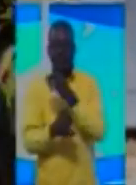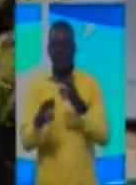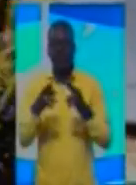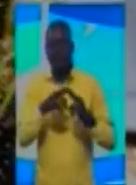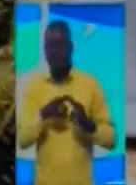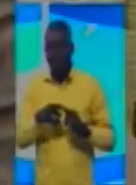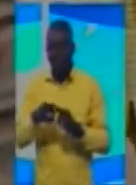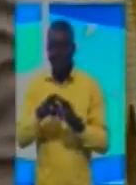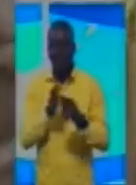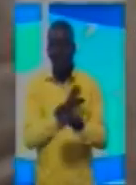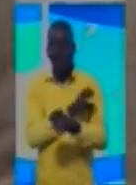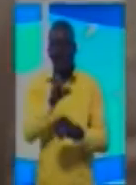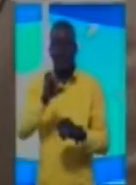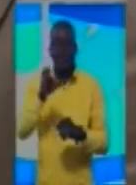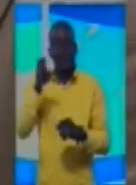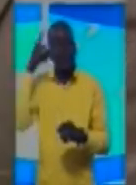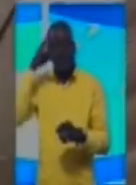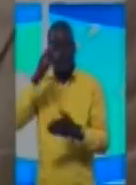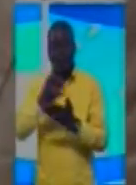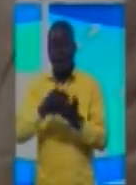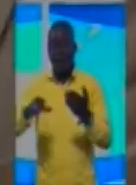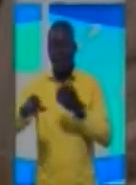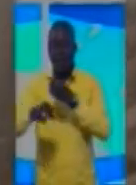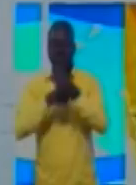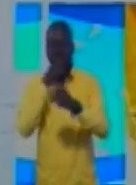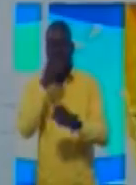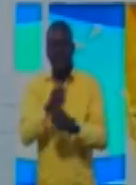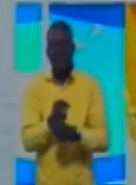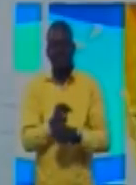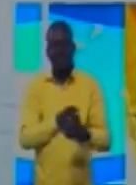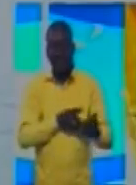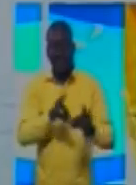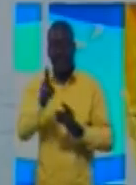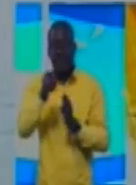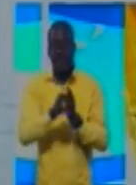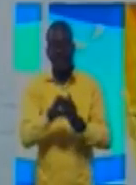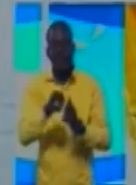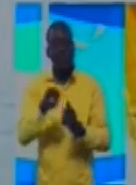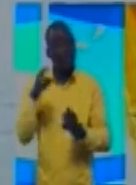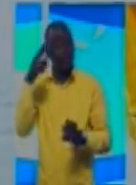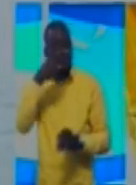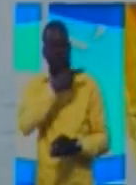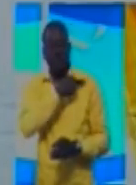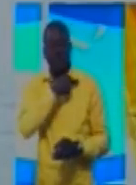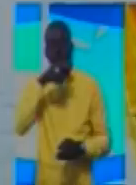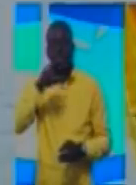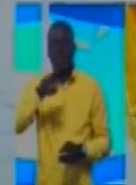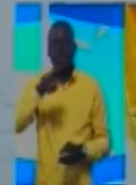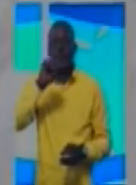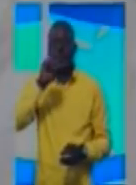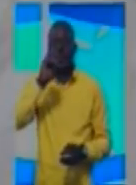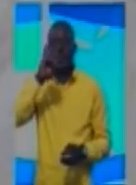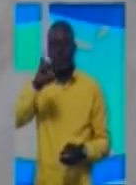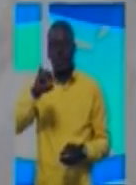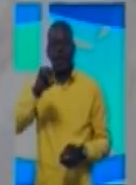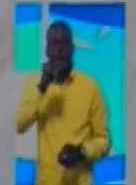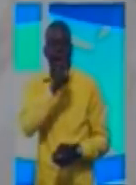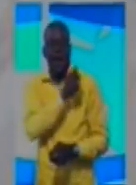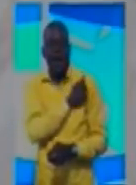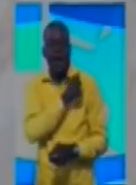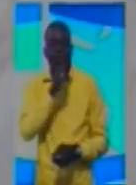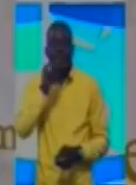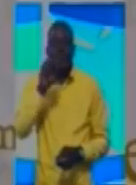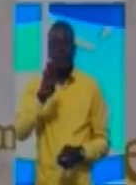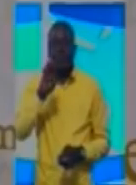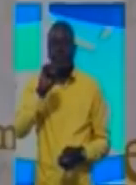sont renforcées en l'espace de quelques années sous la direction du roi Salman Ben Abdulaziz Al